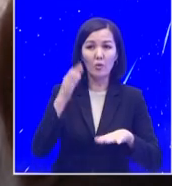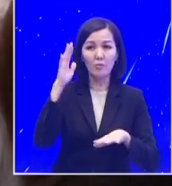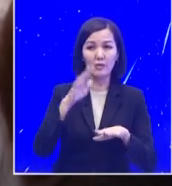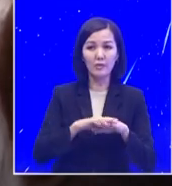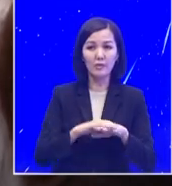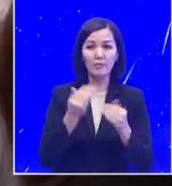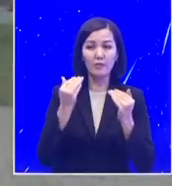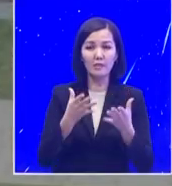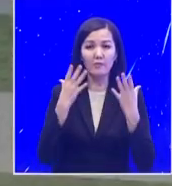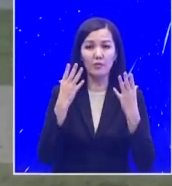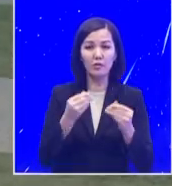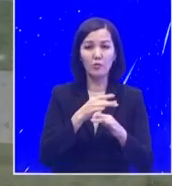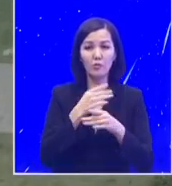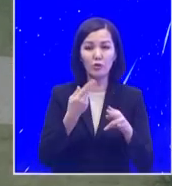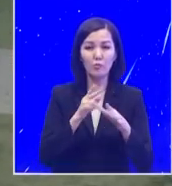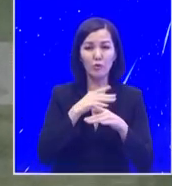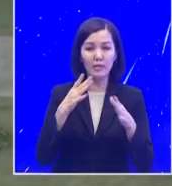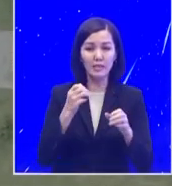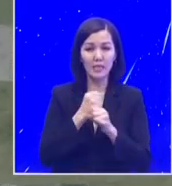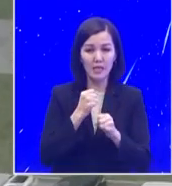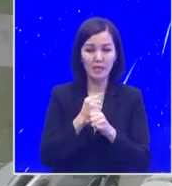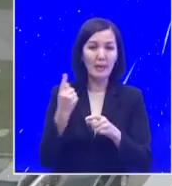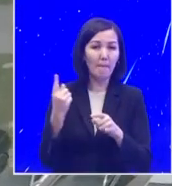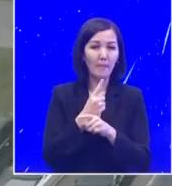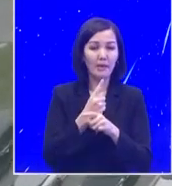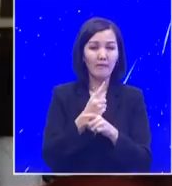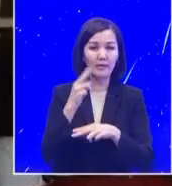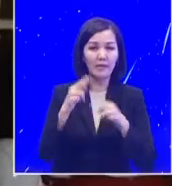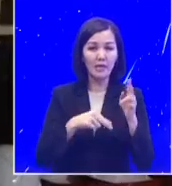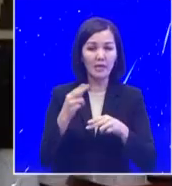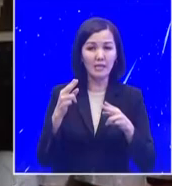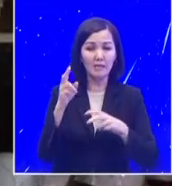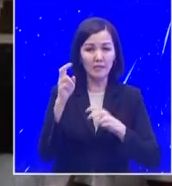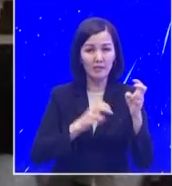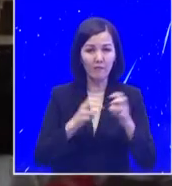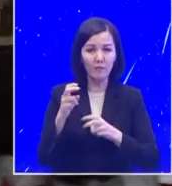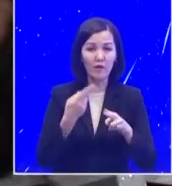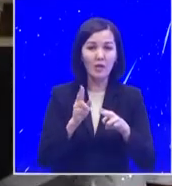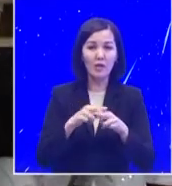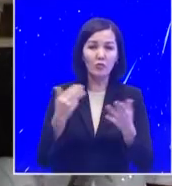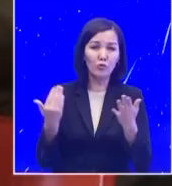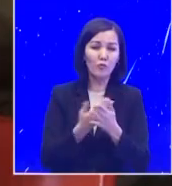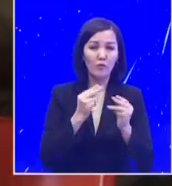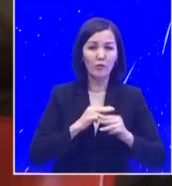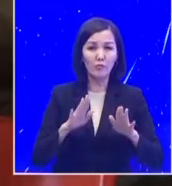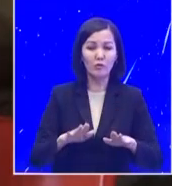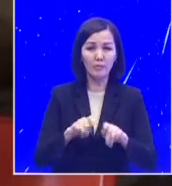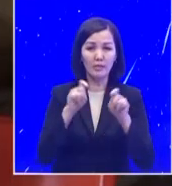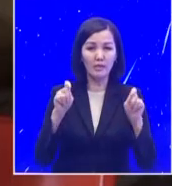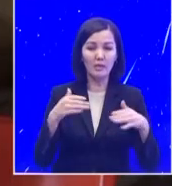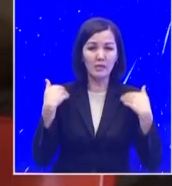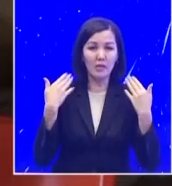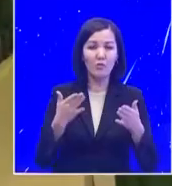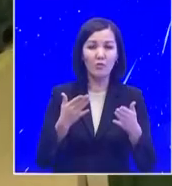на сегодня очень много сделано. В первую очередь, это строительство заводов, которые создают новые рабочие места и